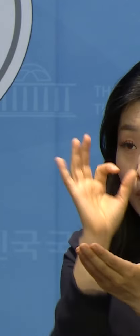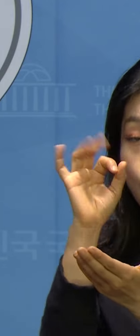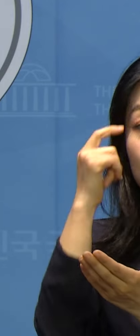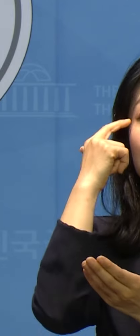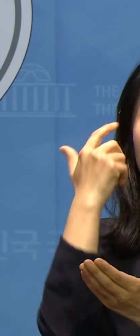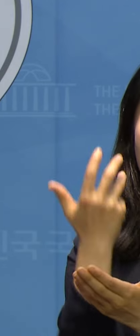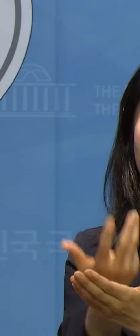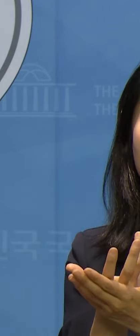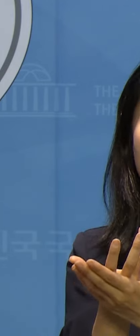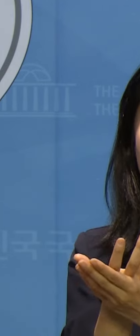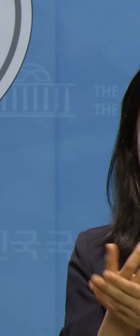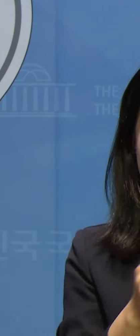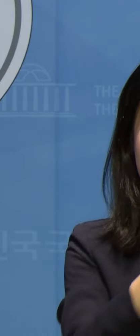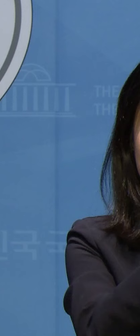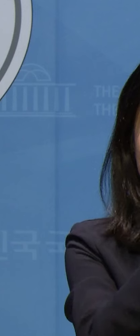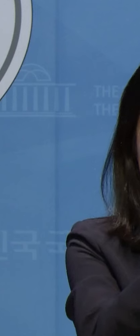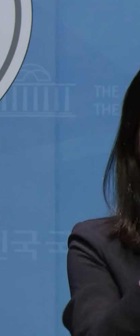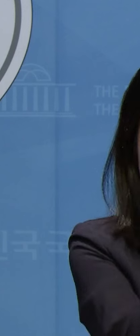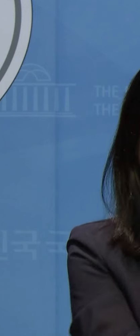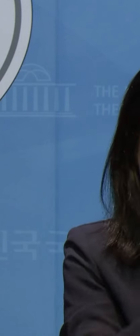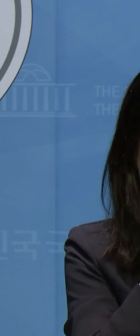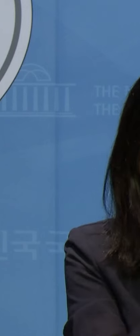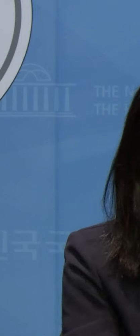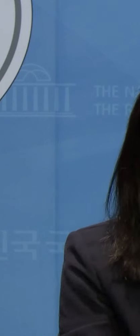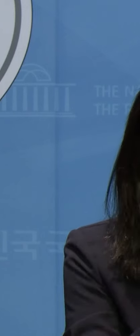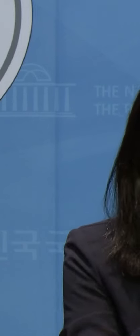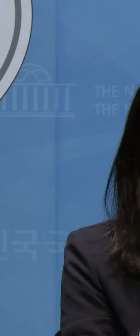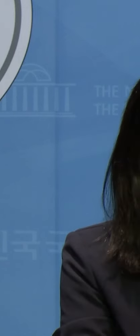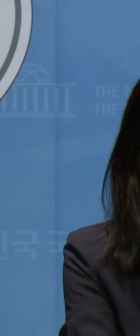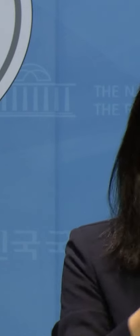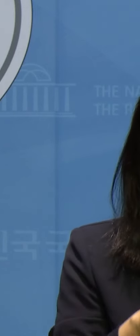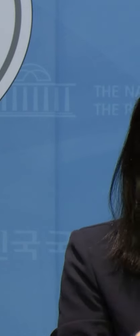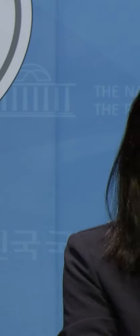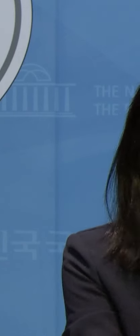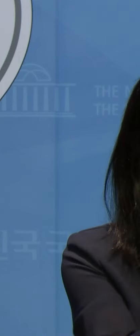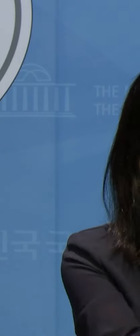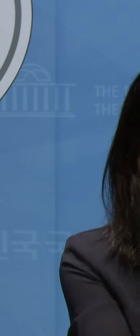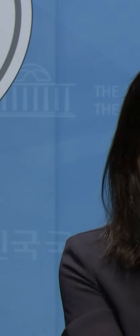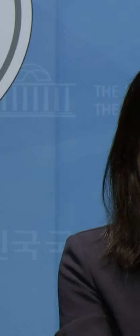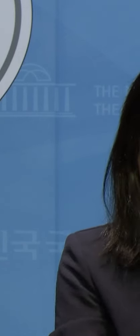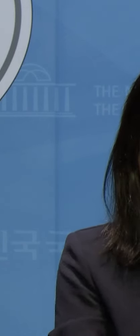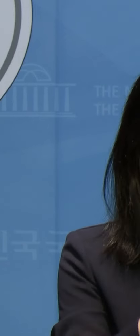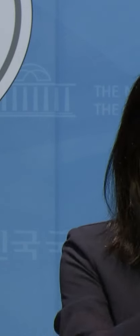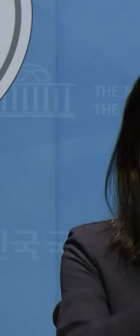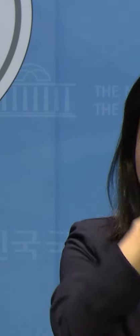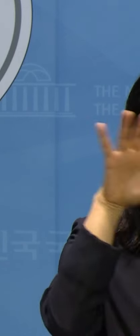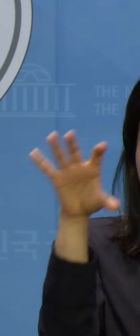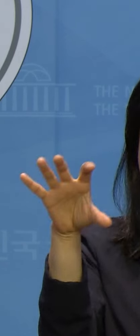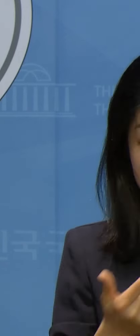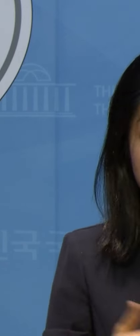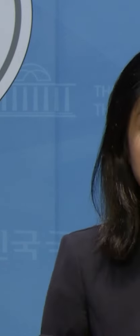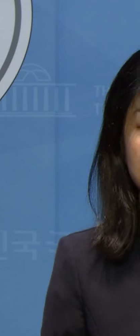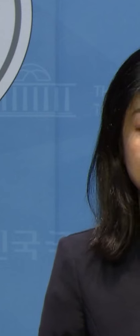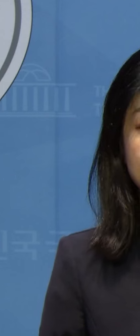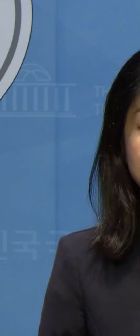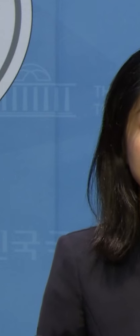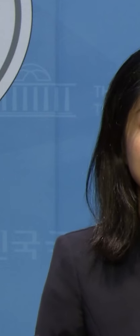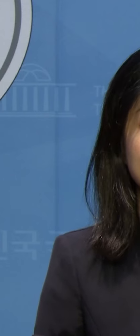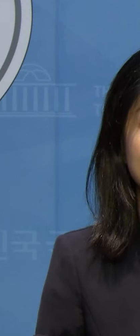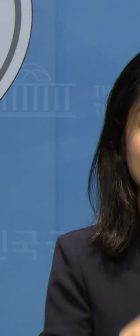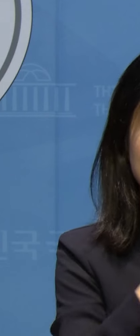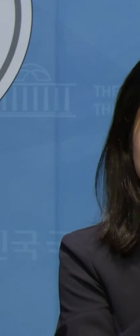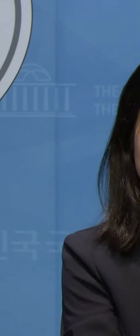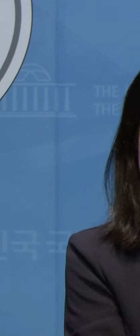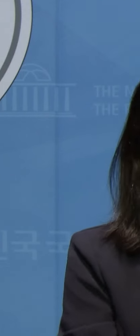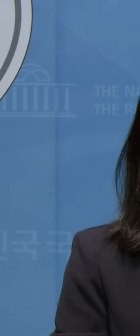경악했습니다 방심위에 민한 사람들의 개인 정보가 적나라하게 유출된 것입니다 우리는